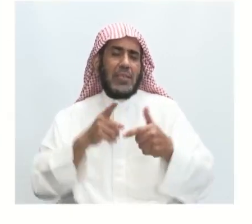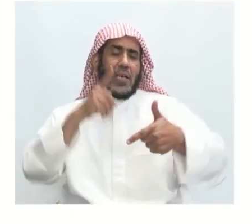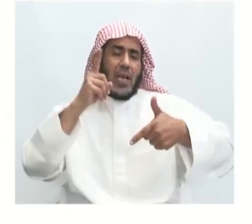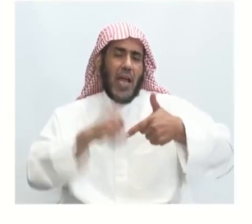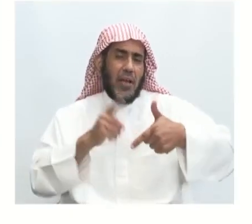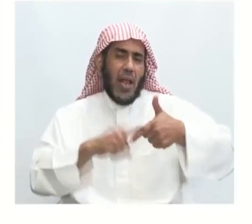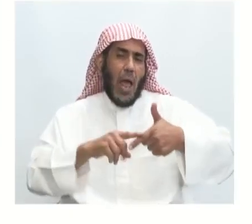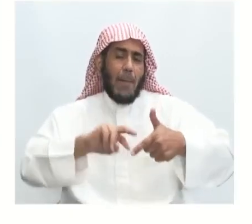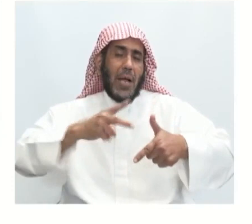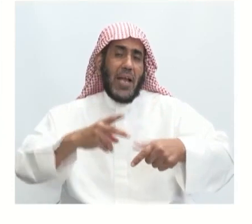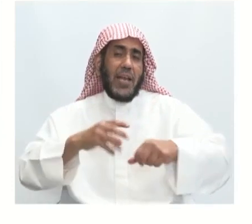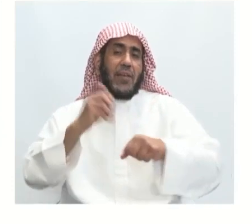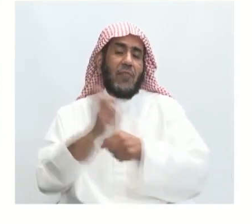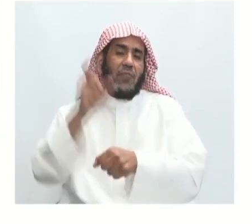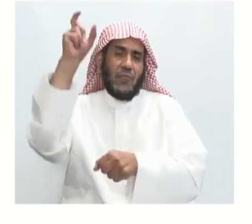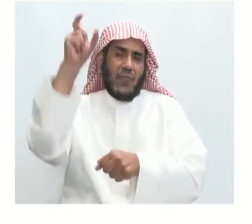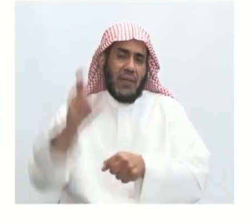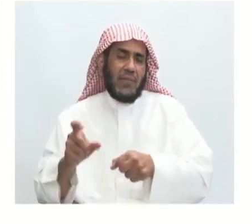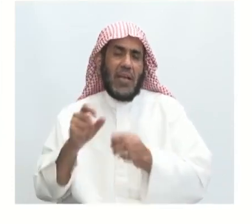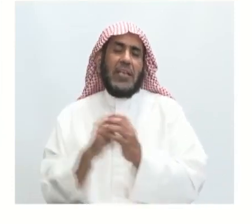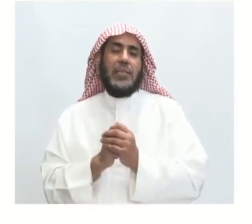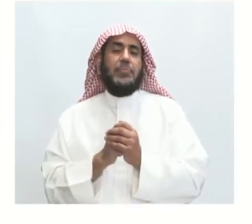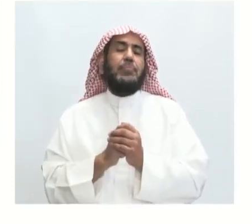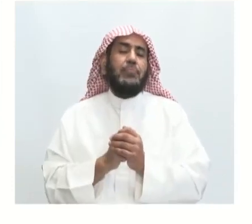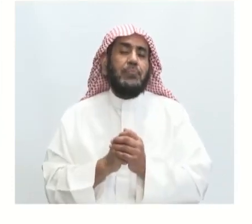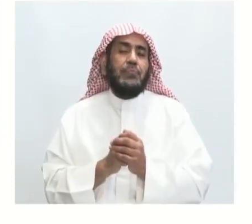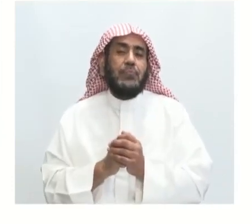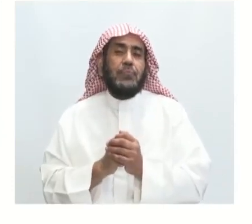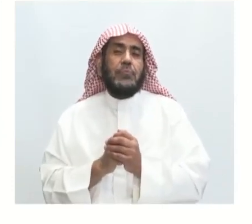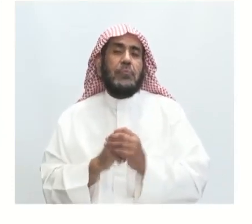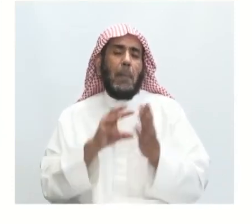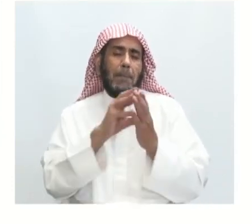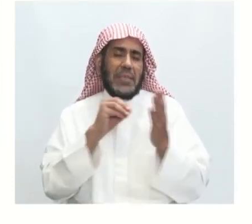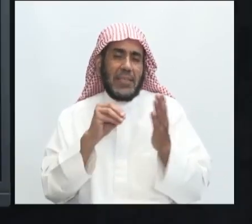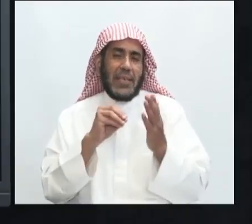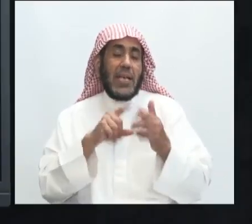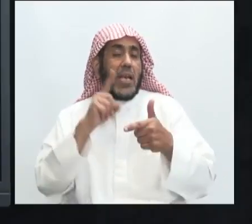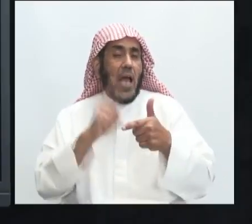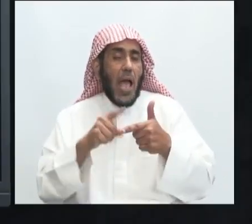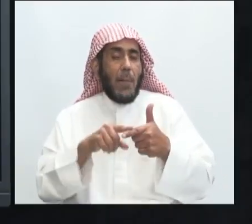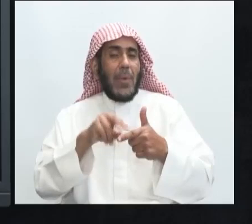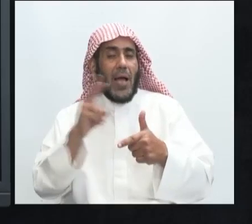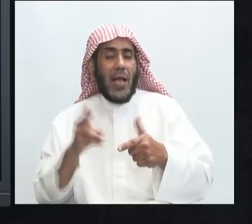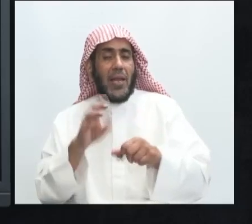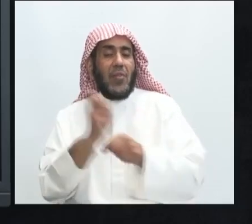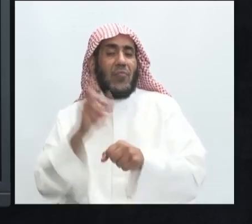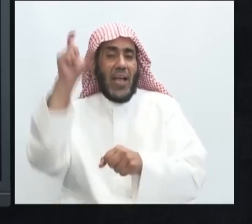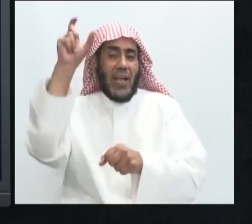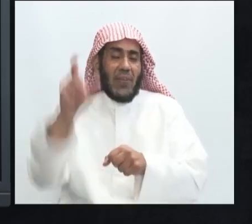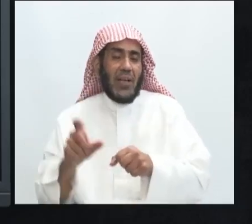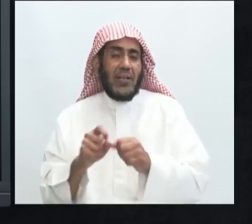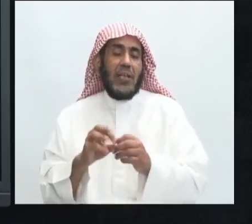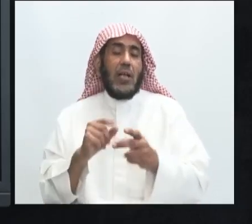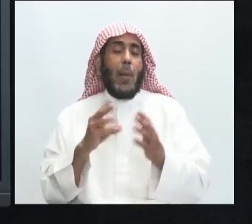فاعله المصدر النائب عن ف يعني مصدر ينوب عن الفعل عن الفاعل او عن